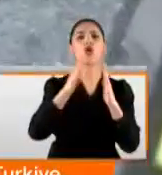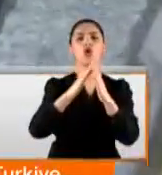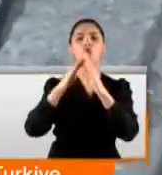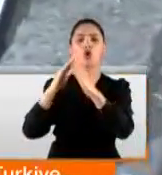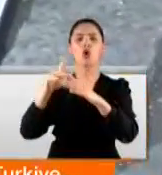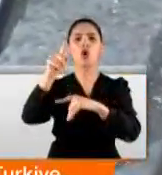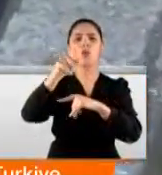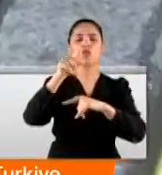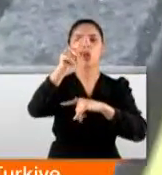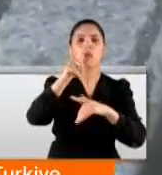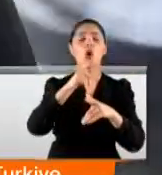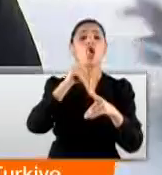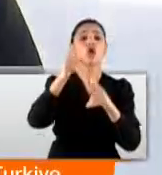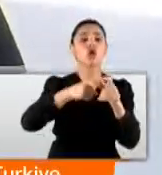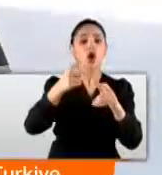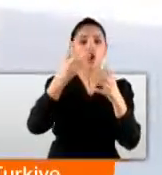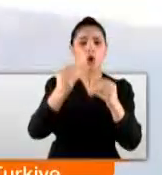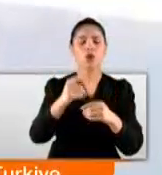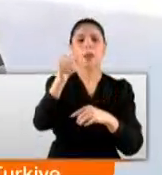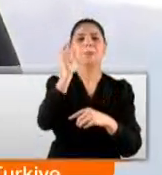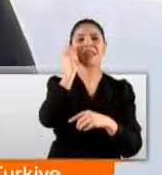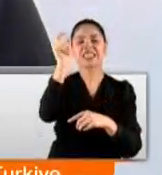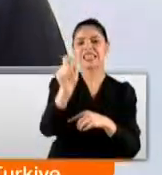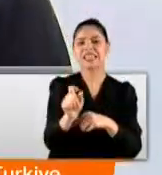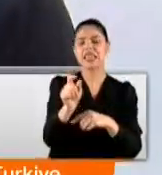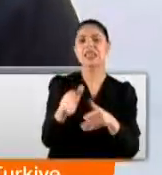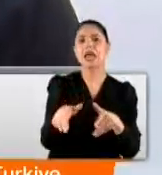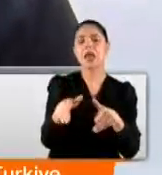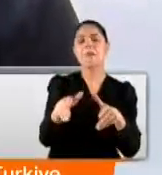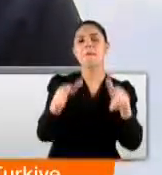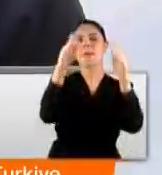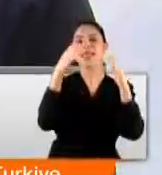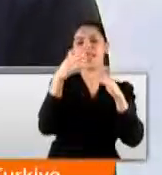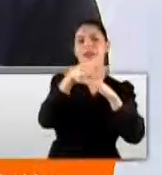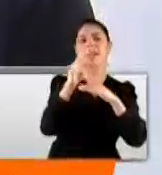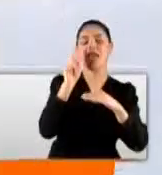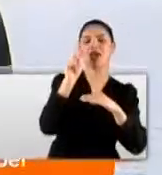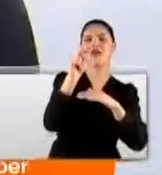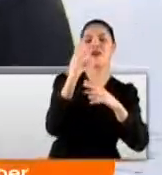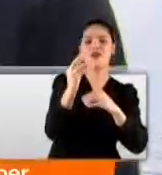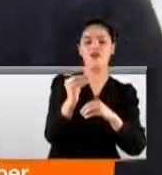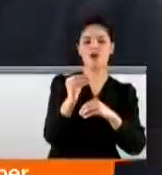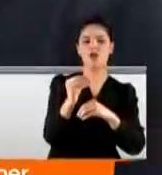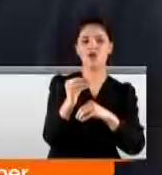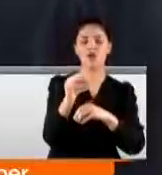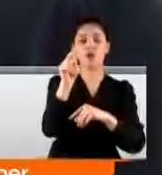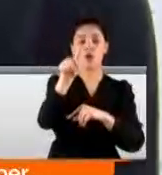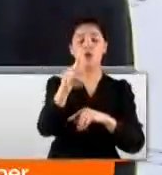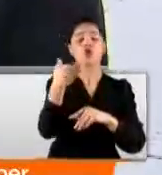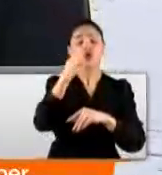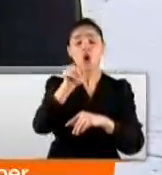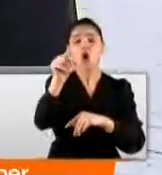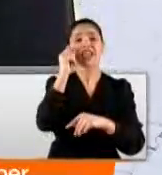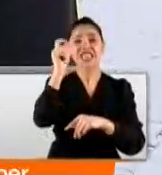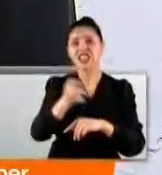kişinin binadan ayrıldığını öğrendi. Elinde bidon olan birisi binaya girdiğini gördü bir arkadaş. Sonrasında kaçtı mı o arkadaş?